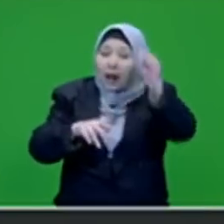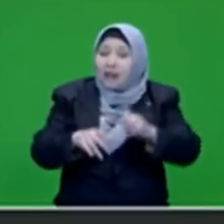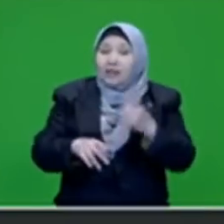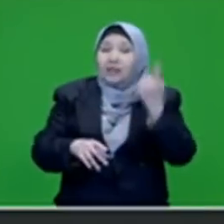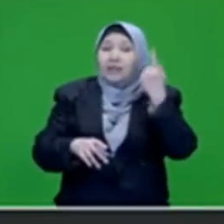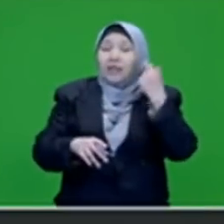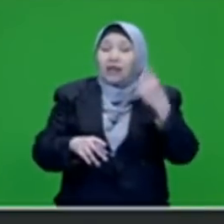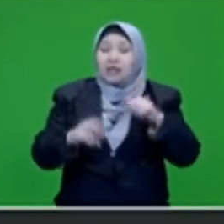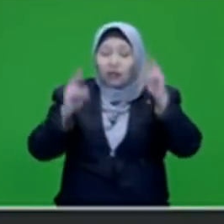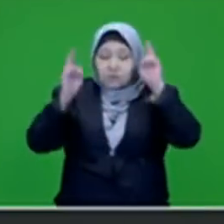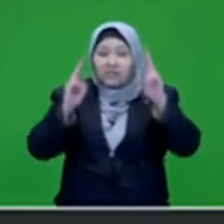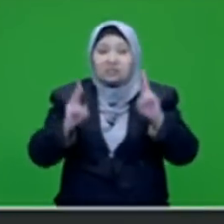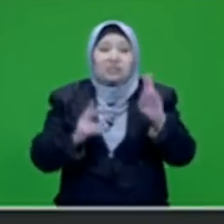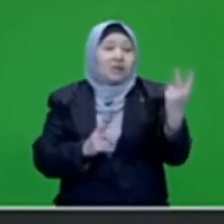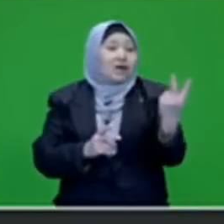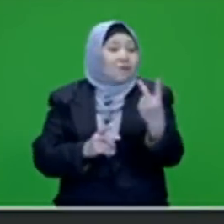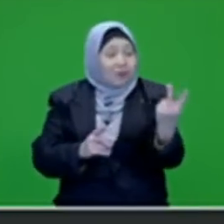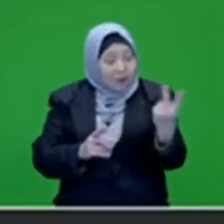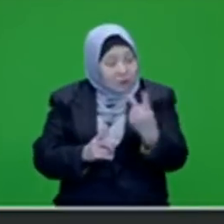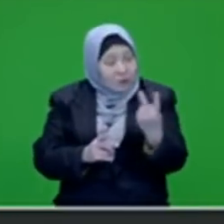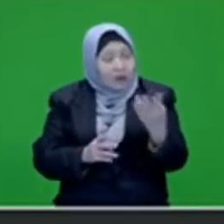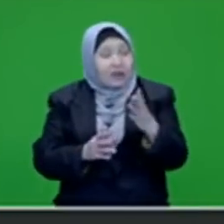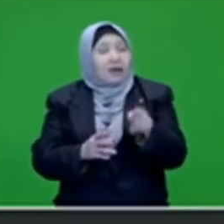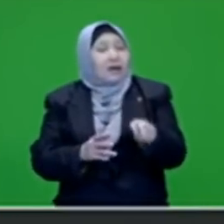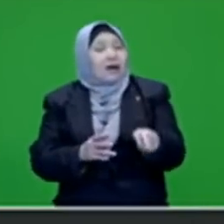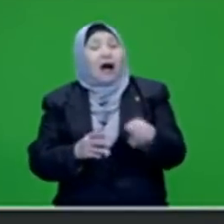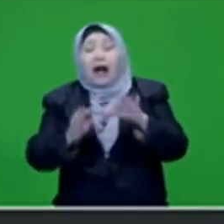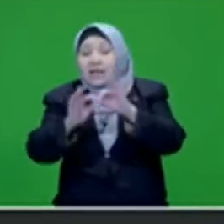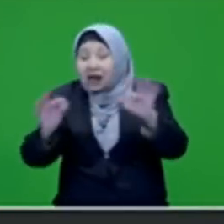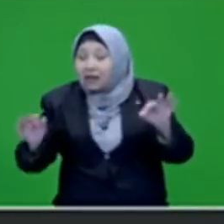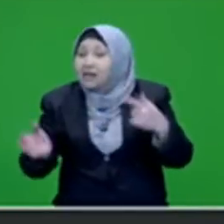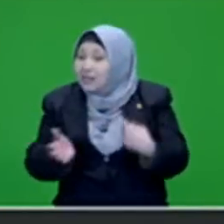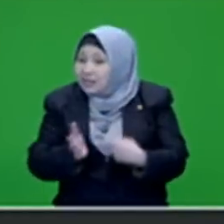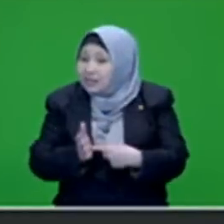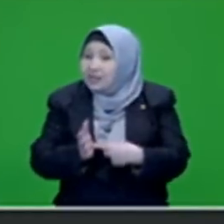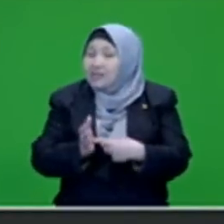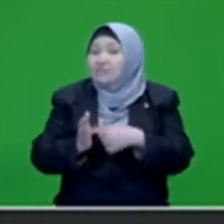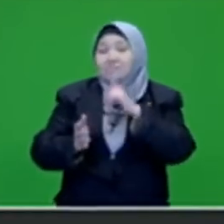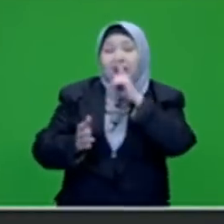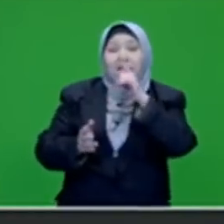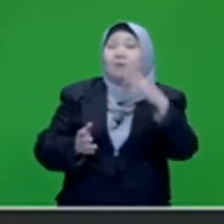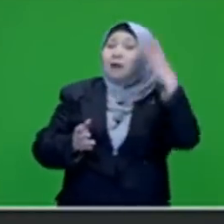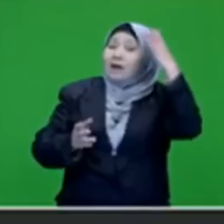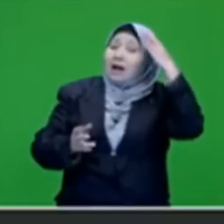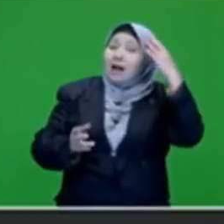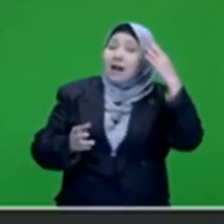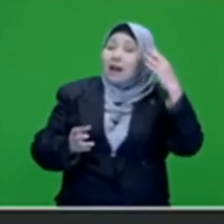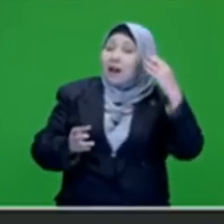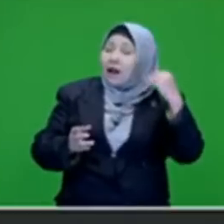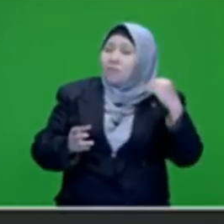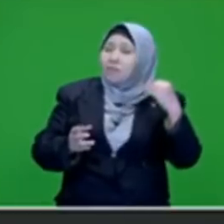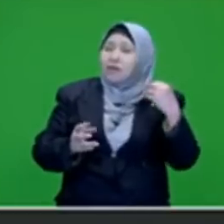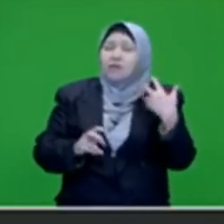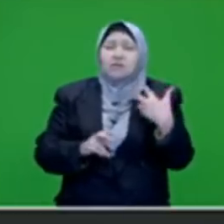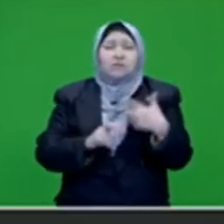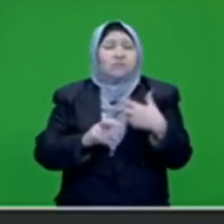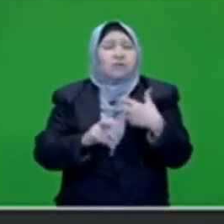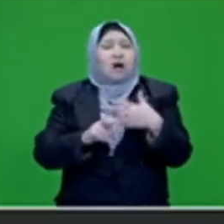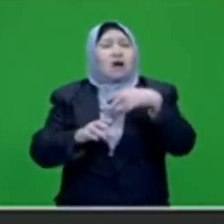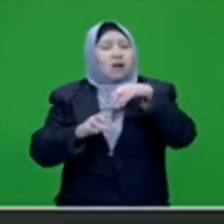Ustaz Fazrul dan juga Ustaz Tarmizi. Ayat ini dia mengalami pelbagai kesukaran